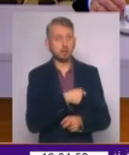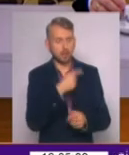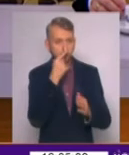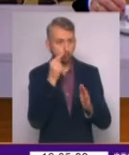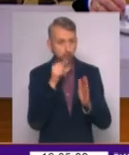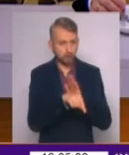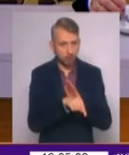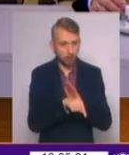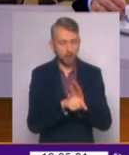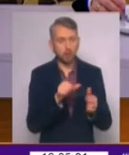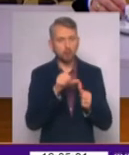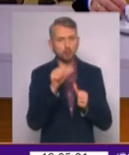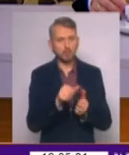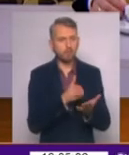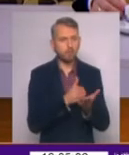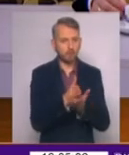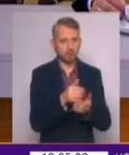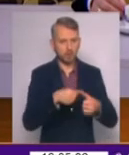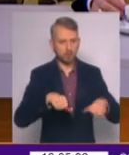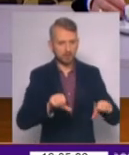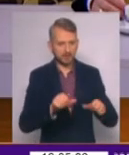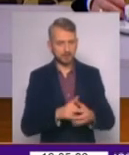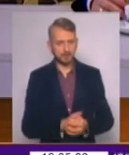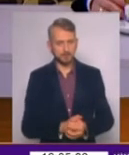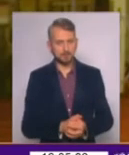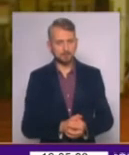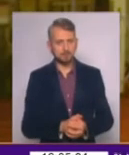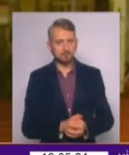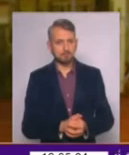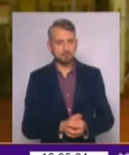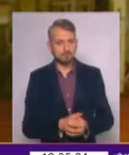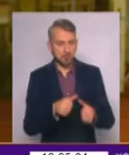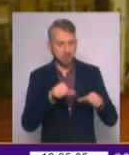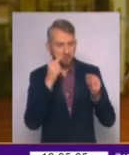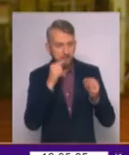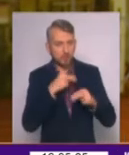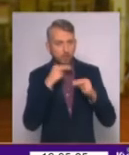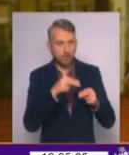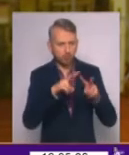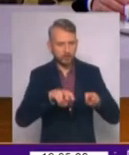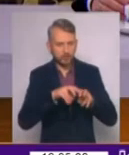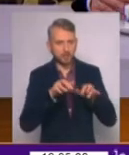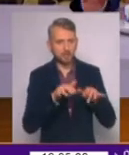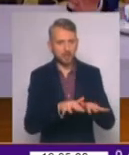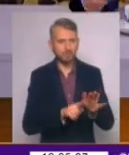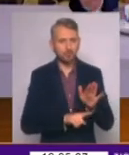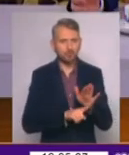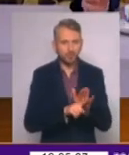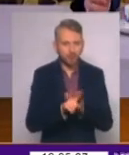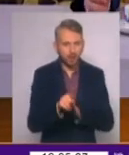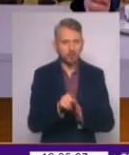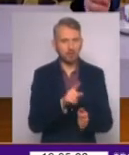втручаються, а особливо профільна комісія звертає увагу на розслідування якихось справ, то починають